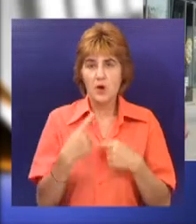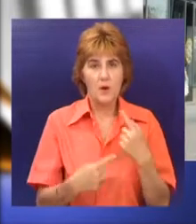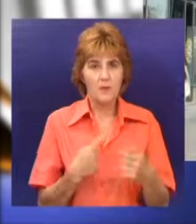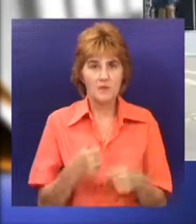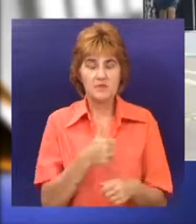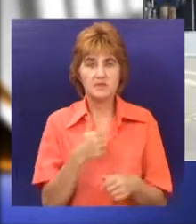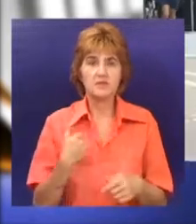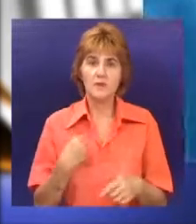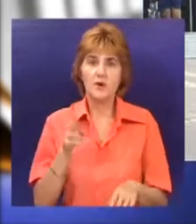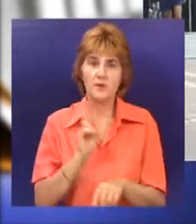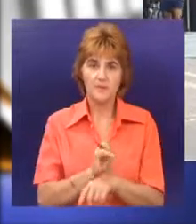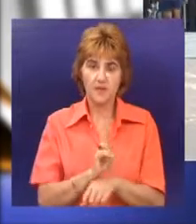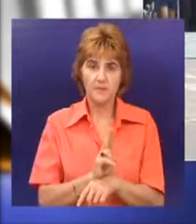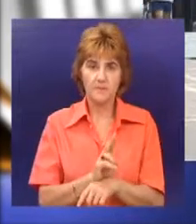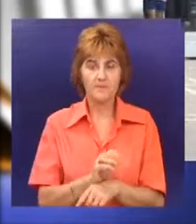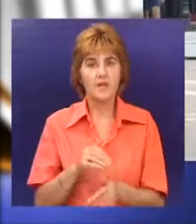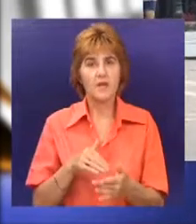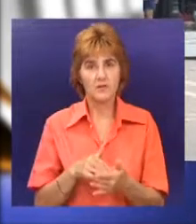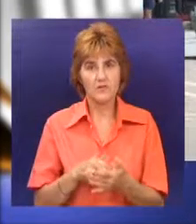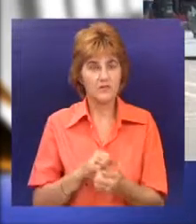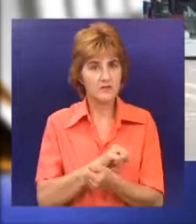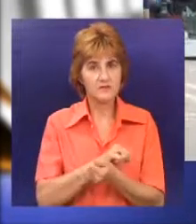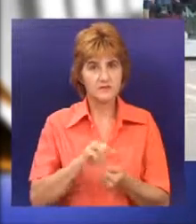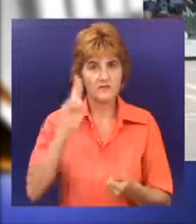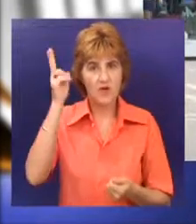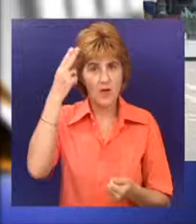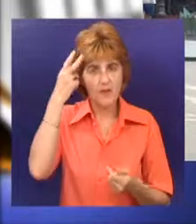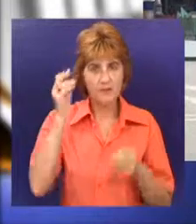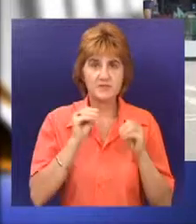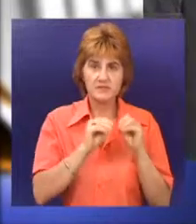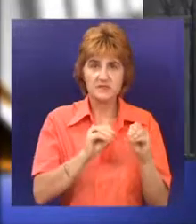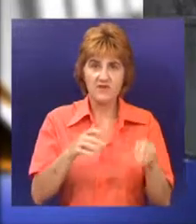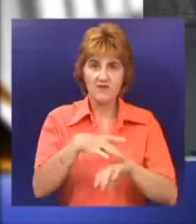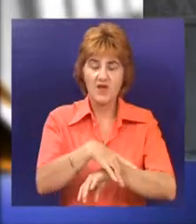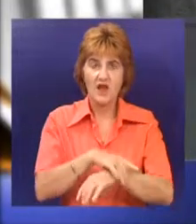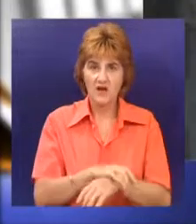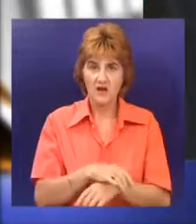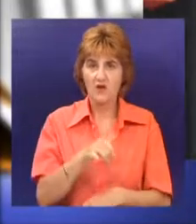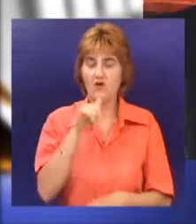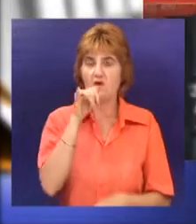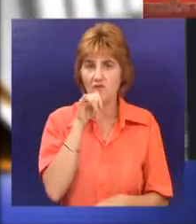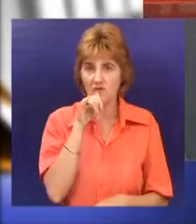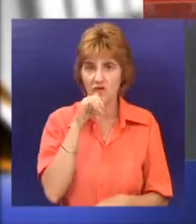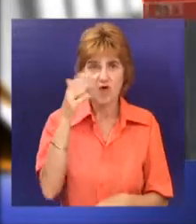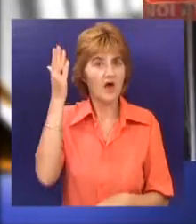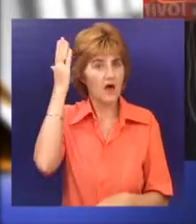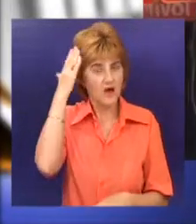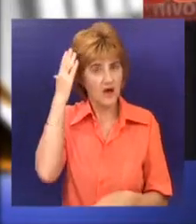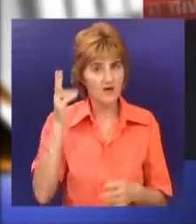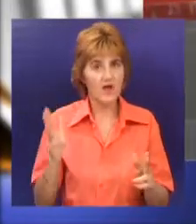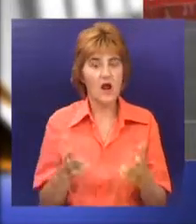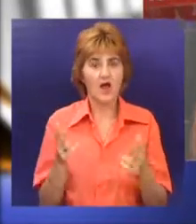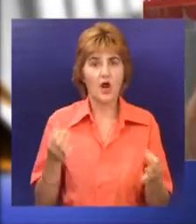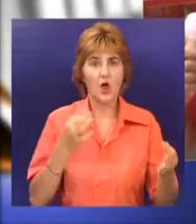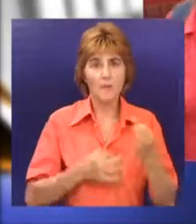utičemo, nego samo da se prilagodimo, ostaje nam da se pridržavamo već poznatih saveta lekara. Dakle, voda, zaštita na glavu i